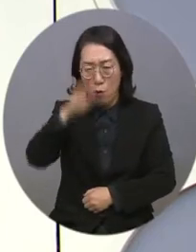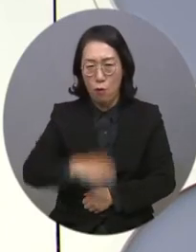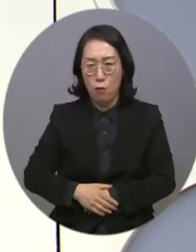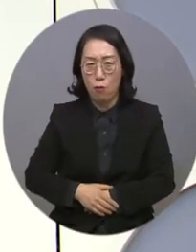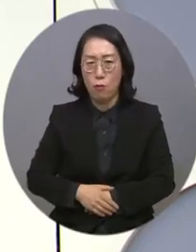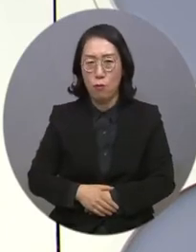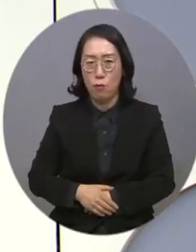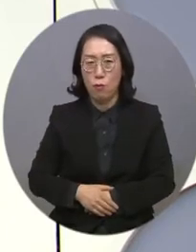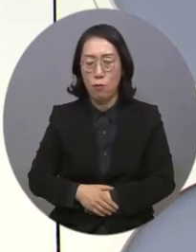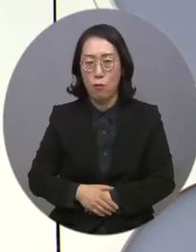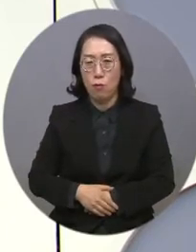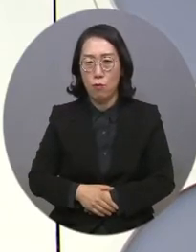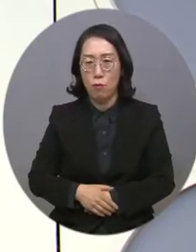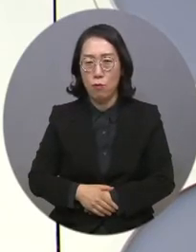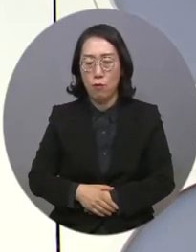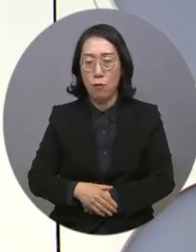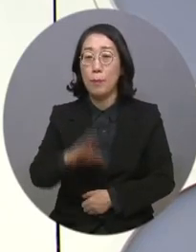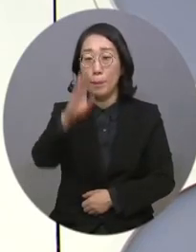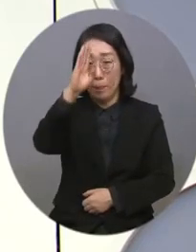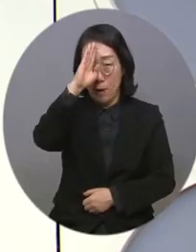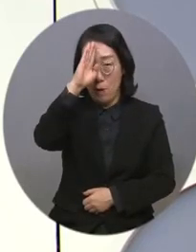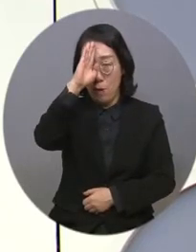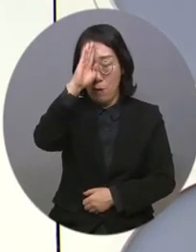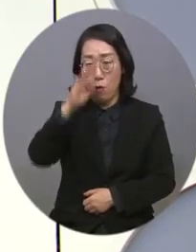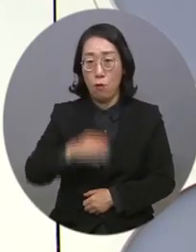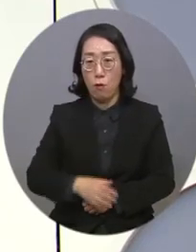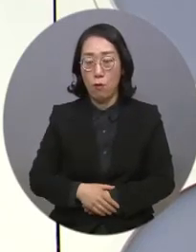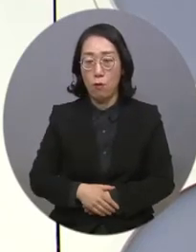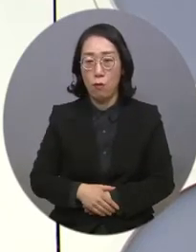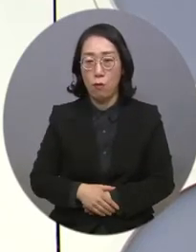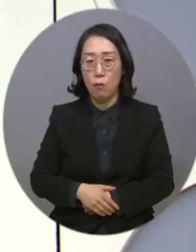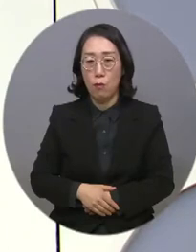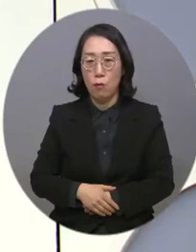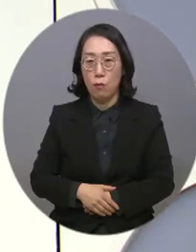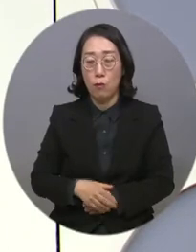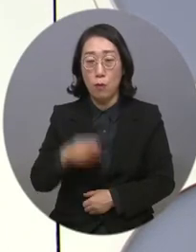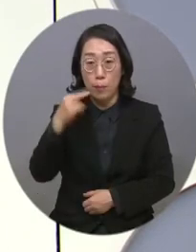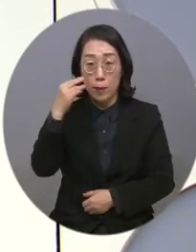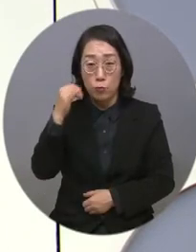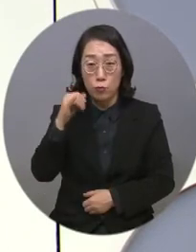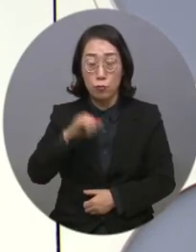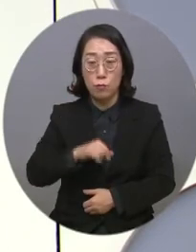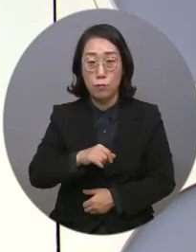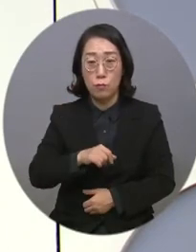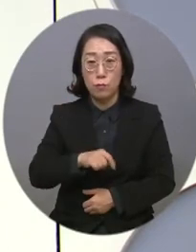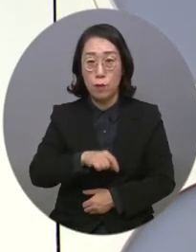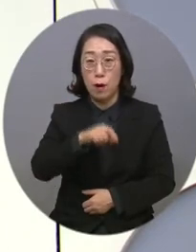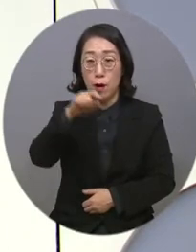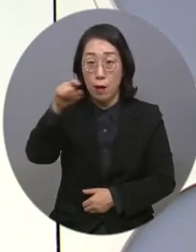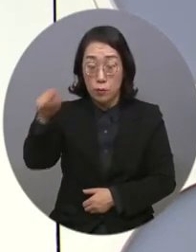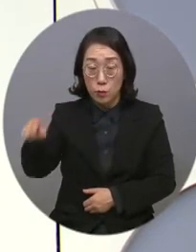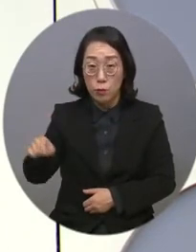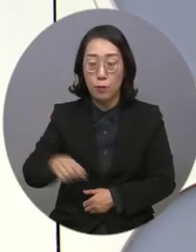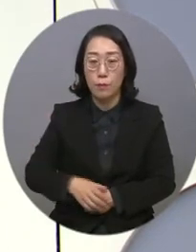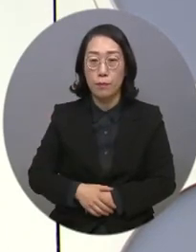뭐 muscular dystrophy라는 그런 증상인데 네. 예, 미국 유학 갈 때 따라와가지고 국민학교 다닐